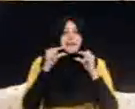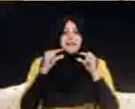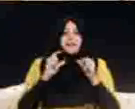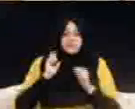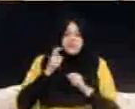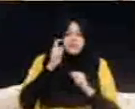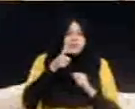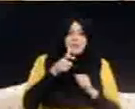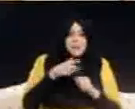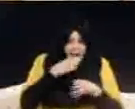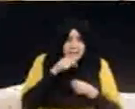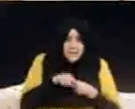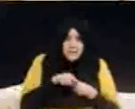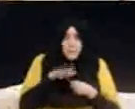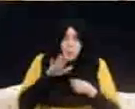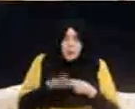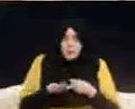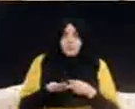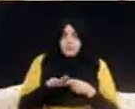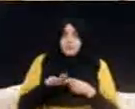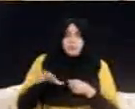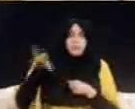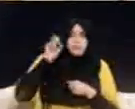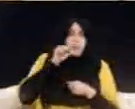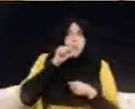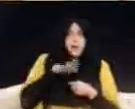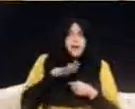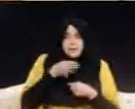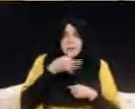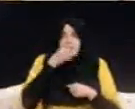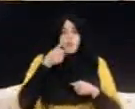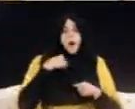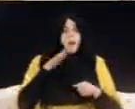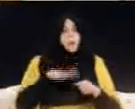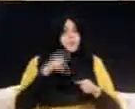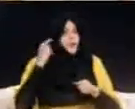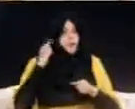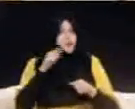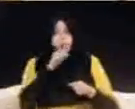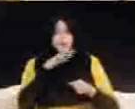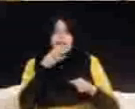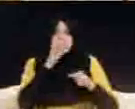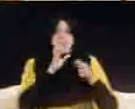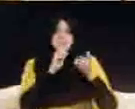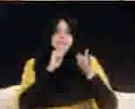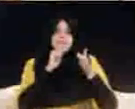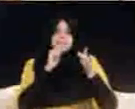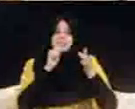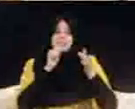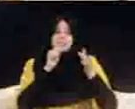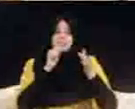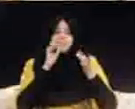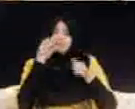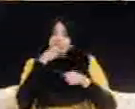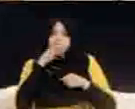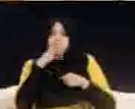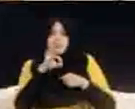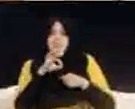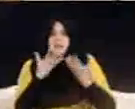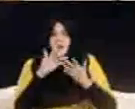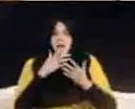الصغر. صغير يحفظ رواية حديث معينا ثم بعد ذلك حينما يكبر يروي هذه الرواية.